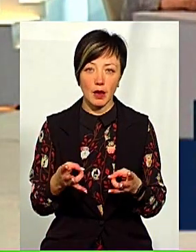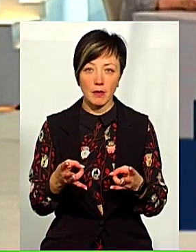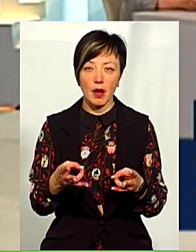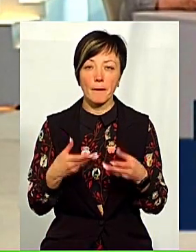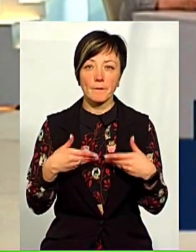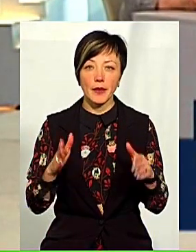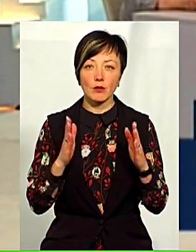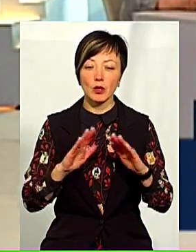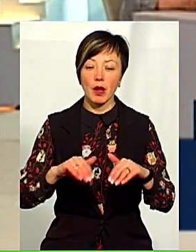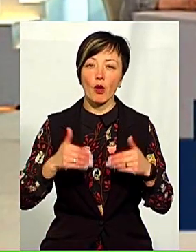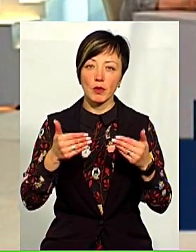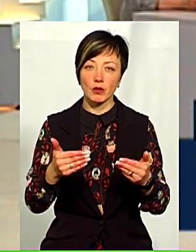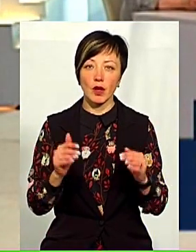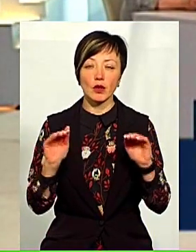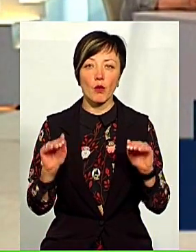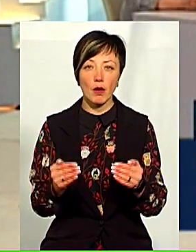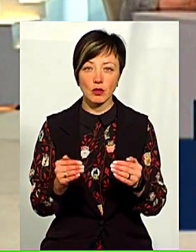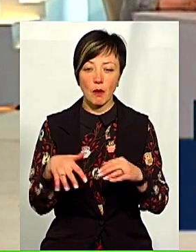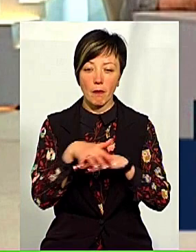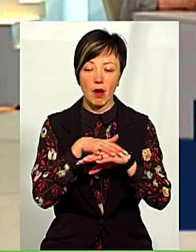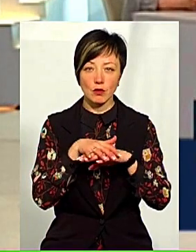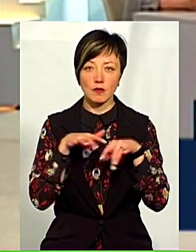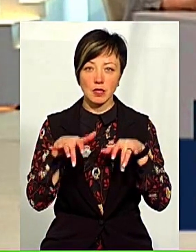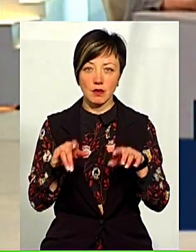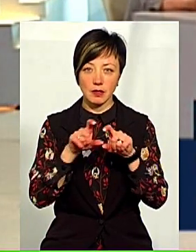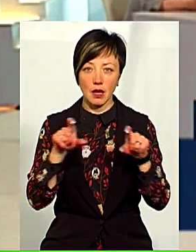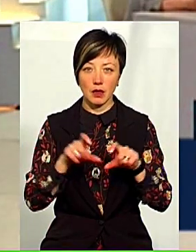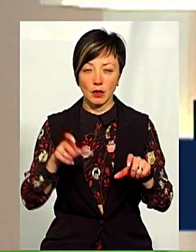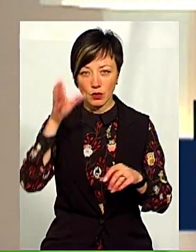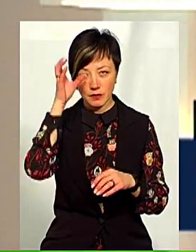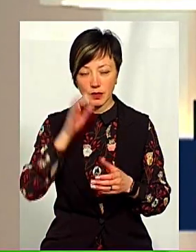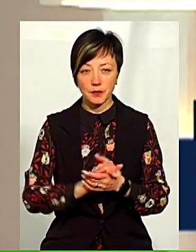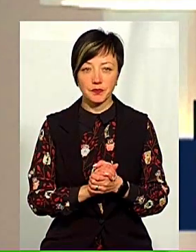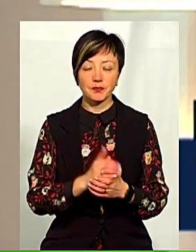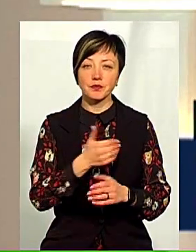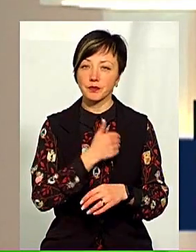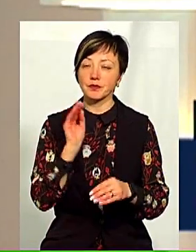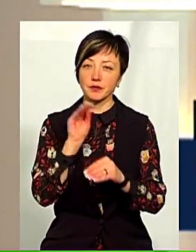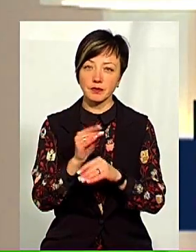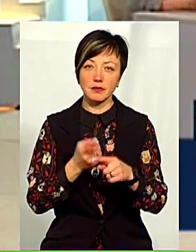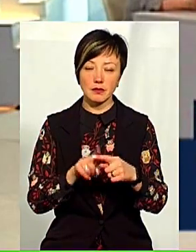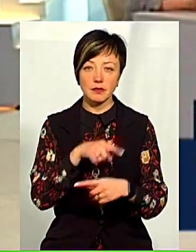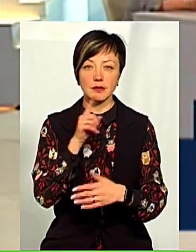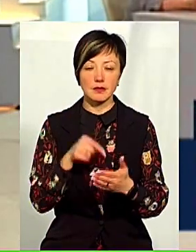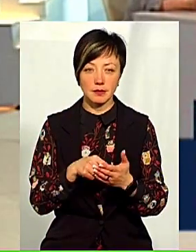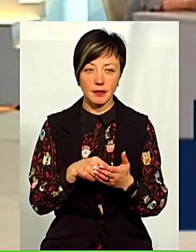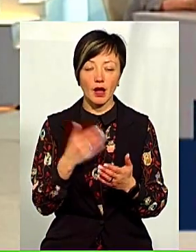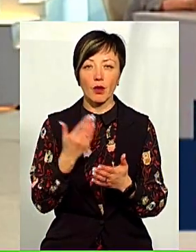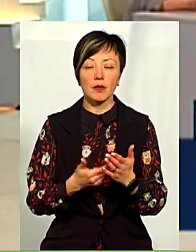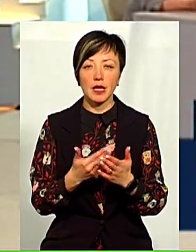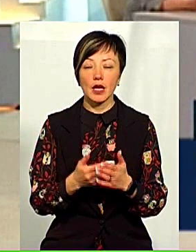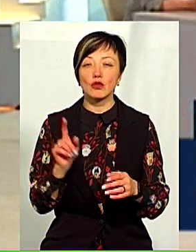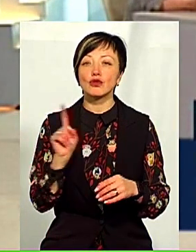ми будемо рекомендувати обмежувати масові заходи в закладах освіти. Я хочу додати по цьому питанню. Саме, які рекомендації? Саме